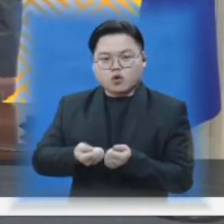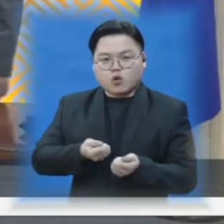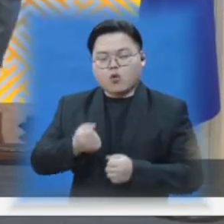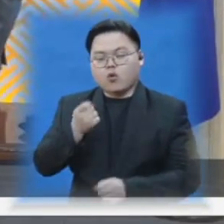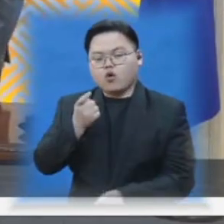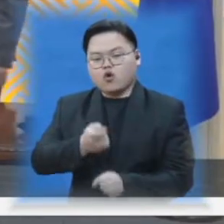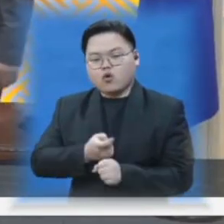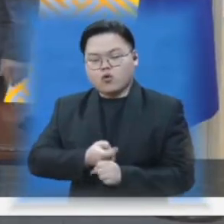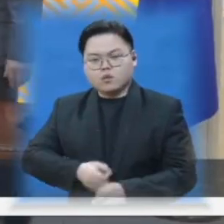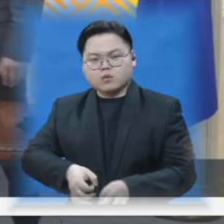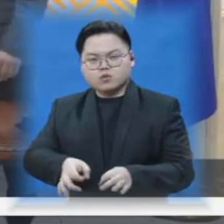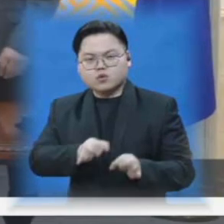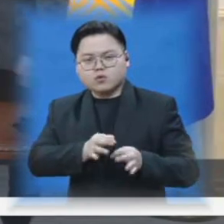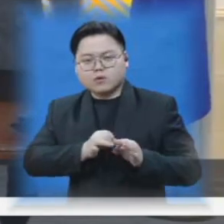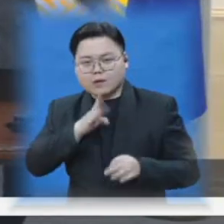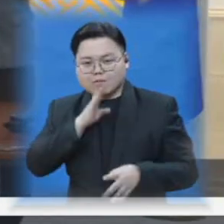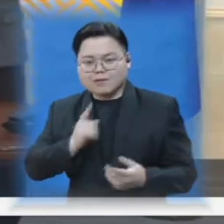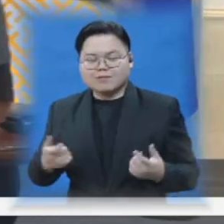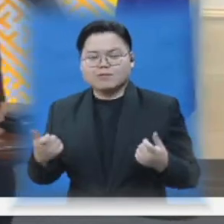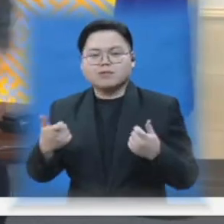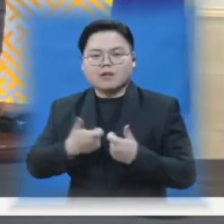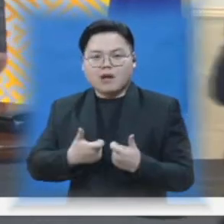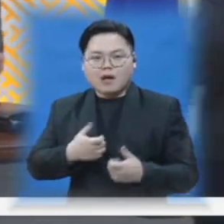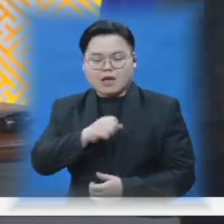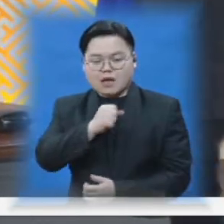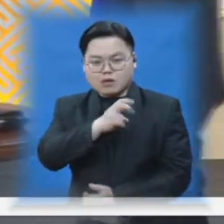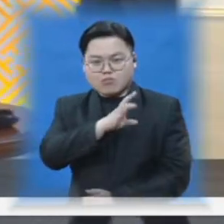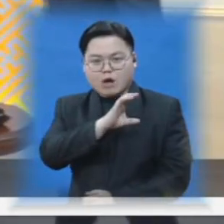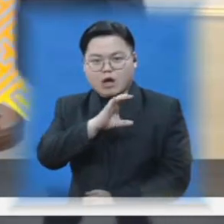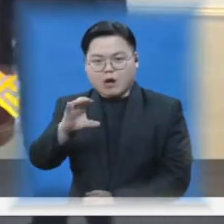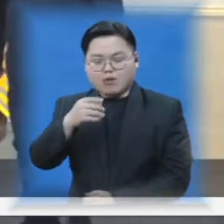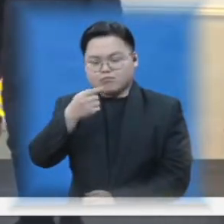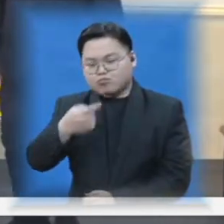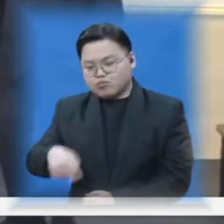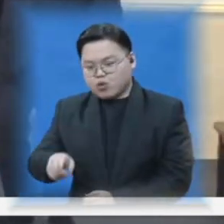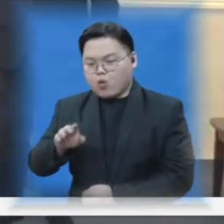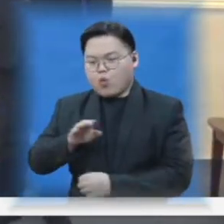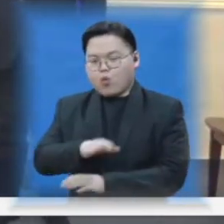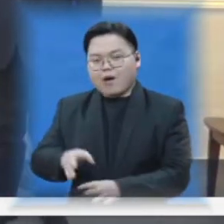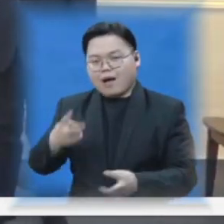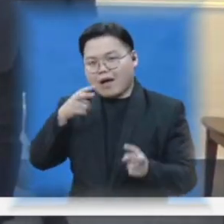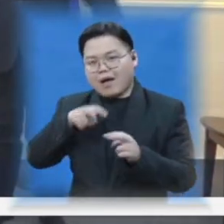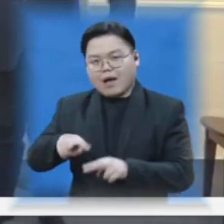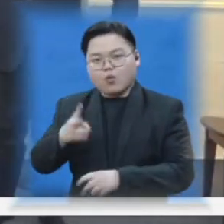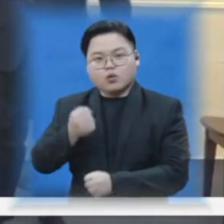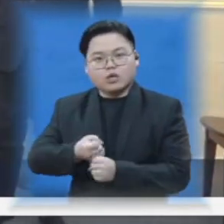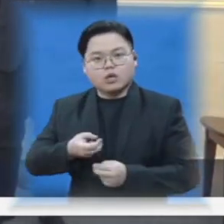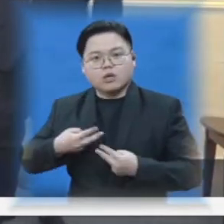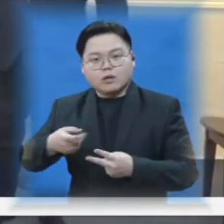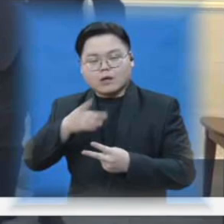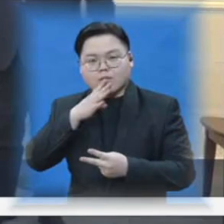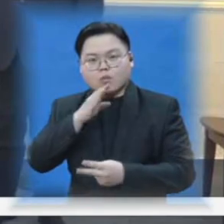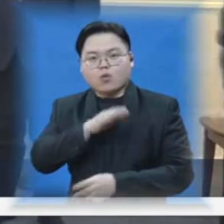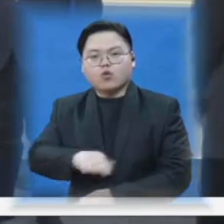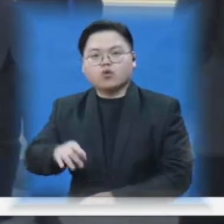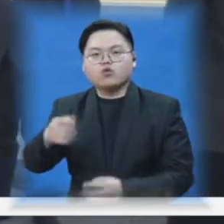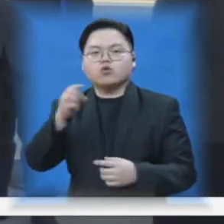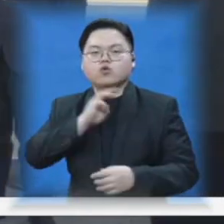уян хатан нөхцөл бий болгох, аж ахуйн нэгжийн дэргэд хүүхэд гарах үйлчлэгийг нэвтрүүлэх, хүүхдэд ээлтэй бодлогыг хэрэгжүүлэх ажиллана.